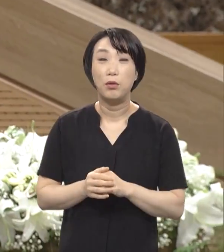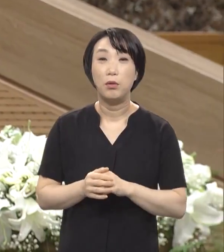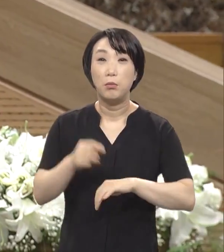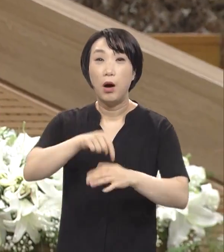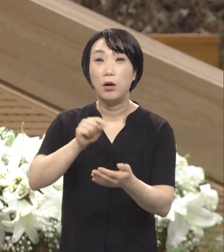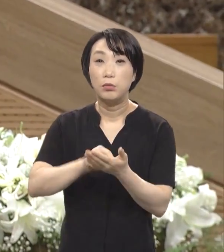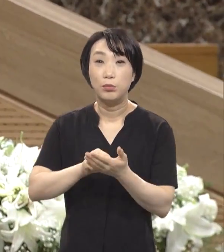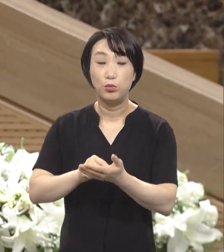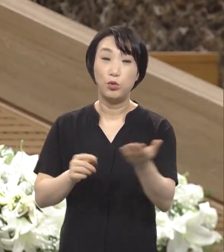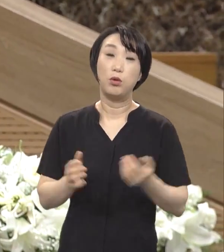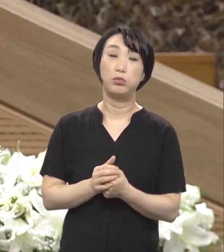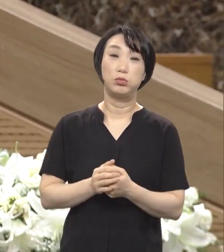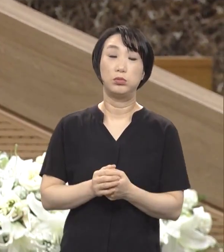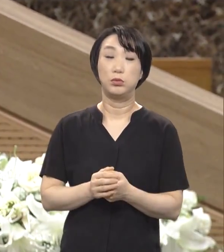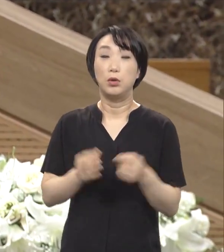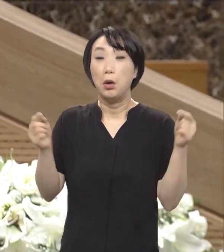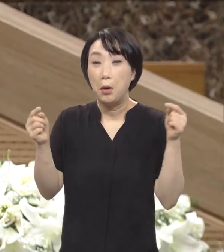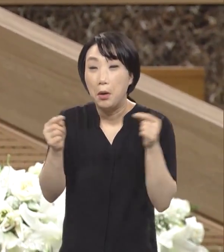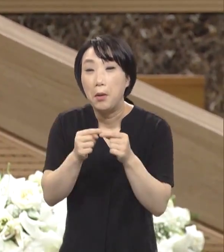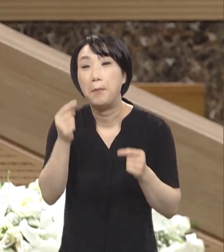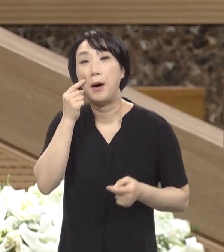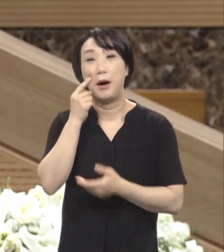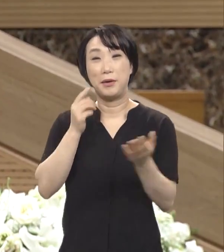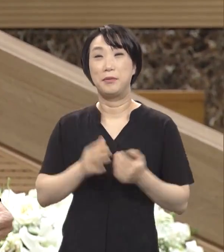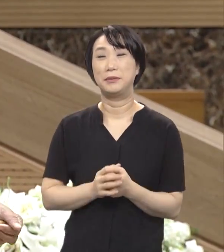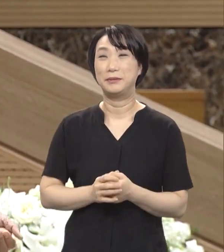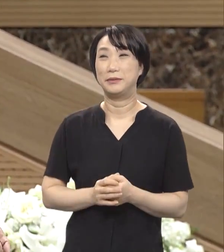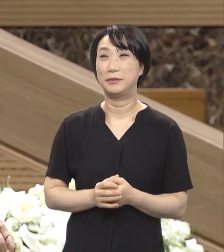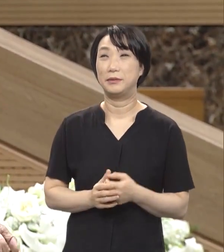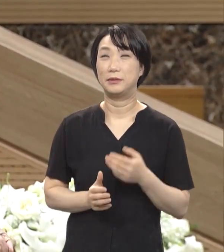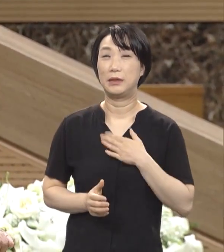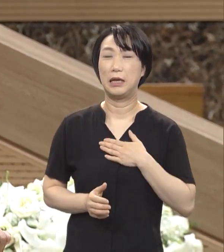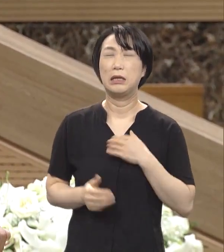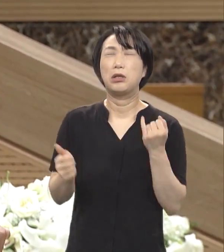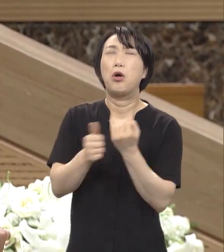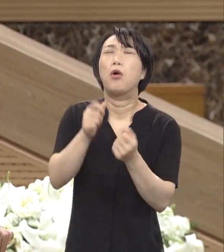수 있으면 나는 결혼을 왜 하나?